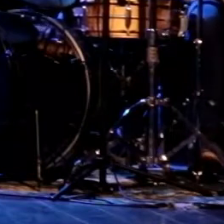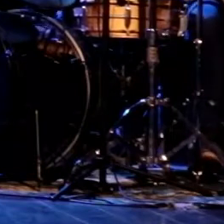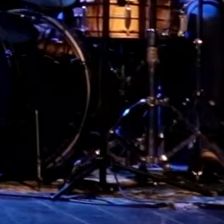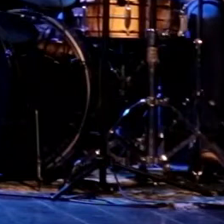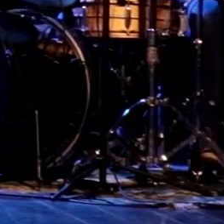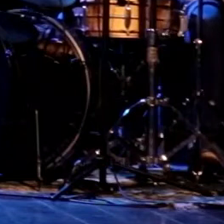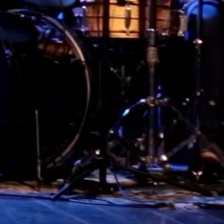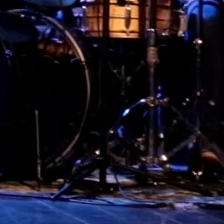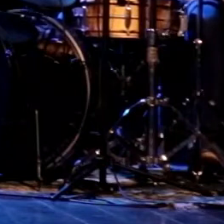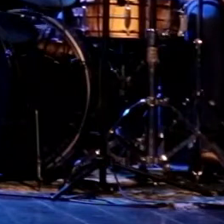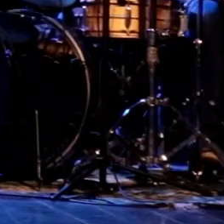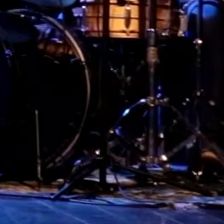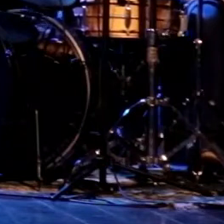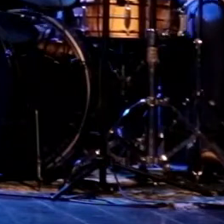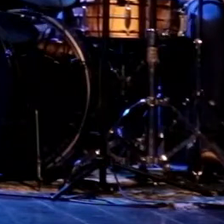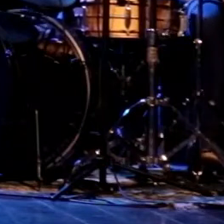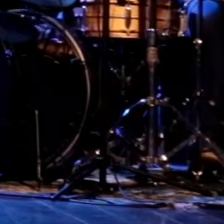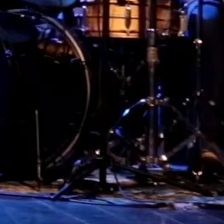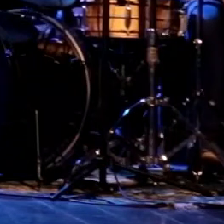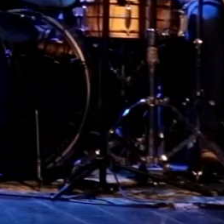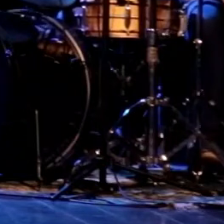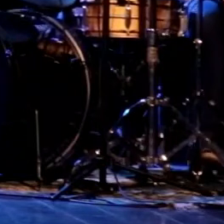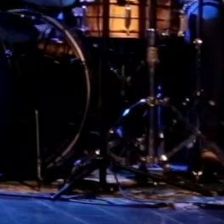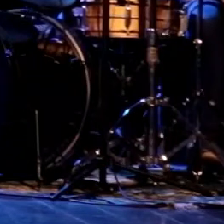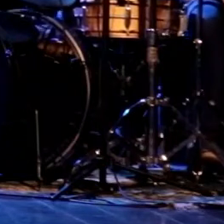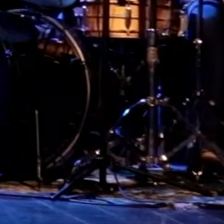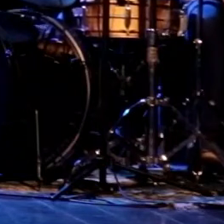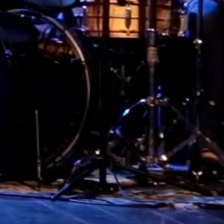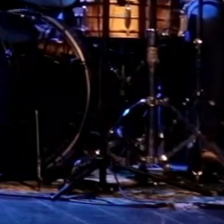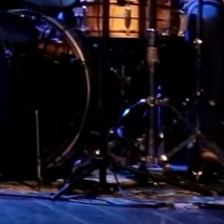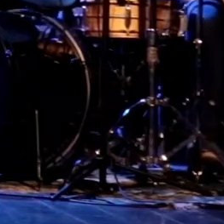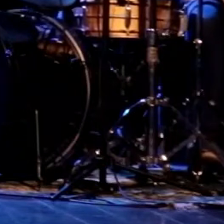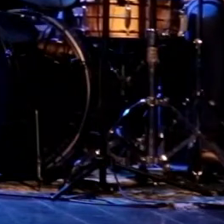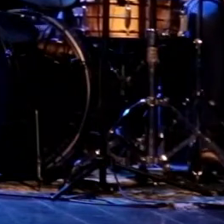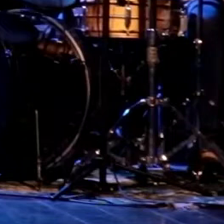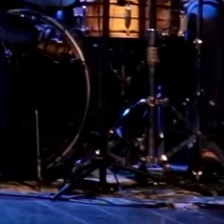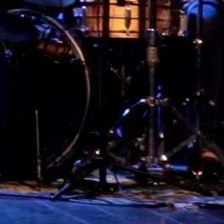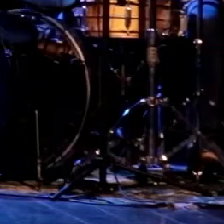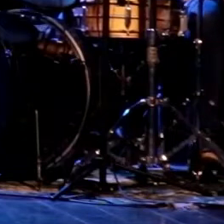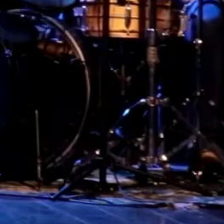Zola brasileiro, brasileiro, Zola do Luriri.